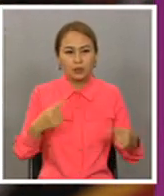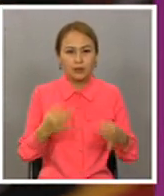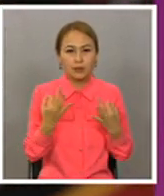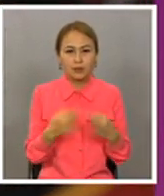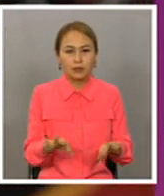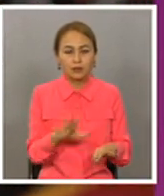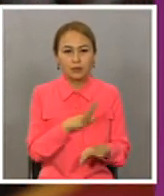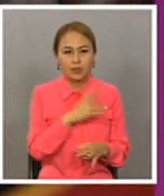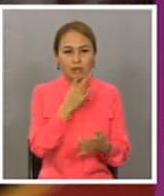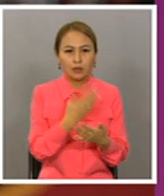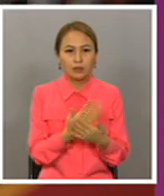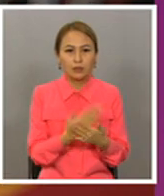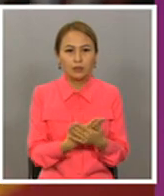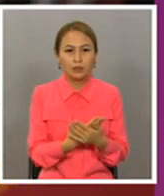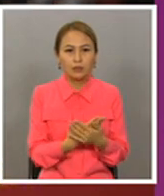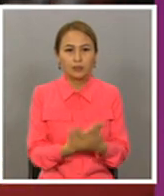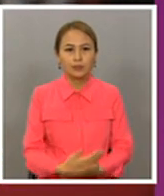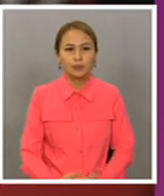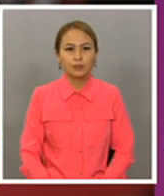берген.